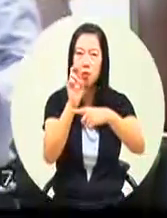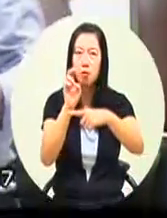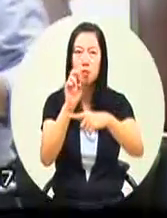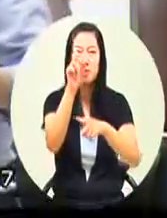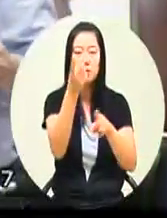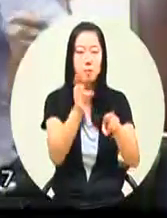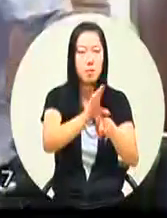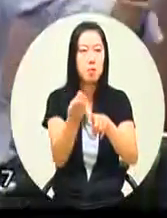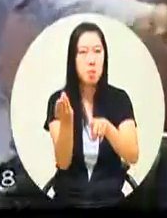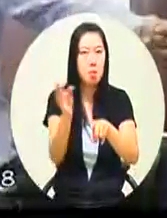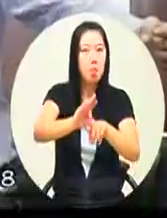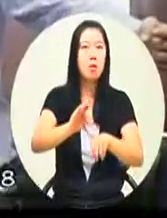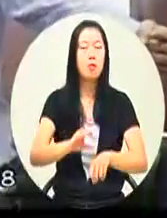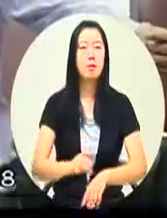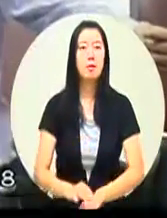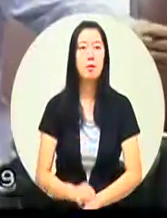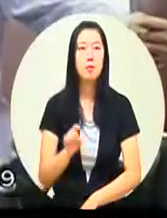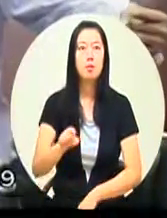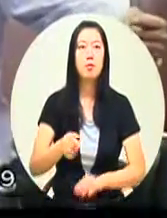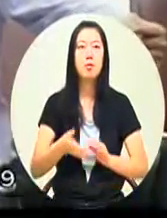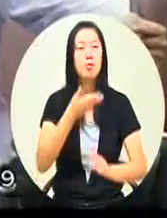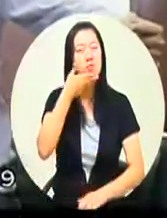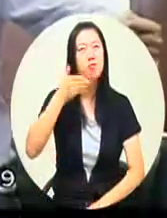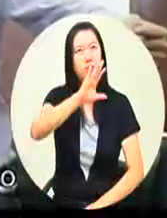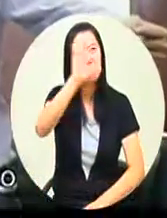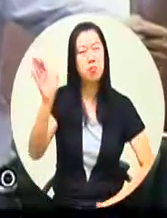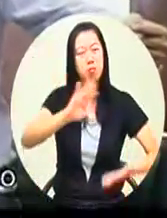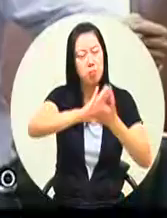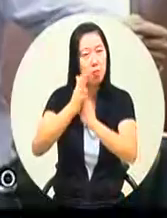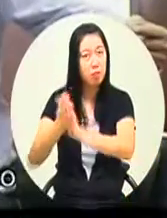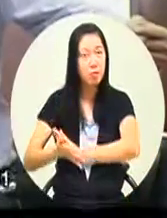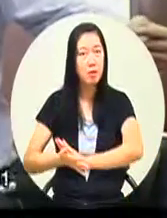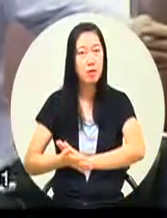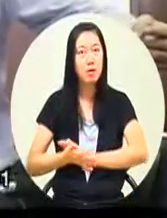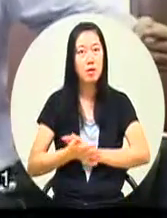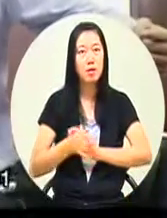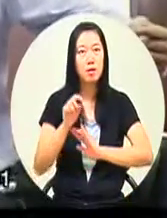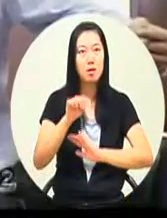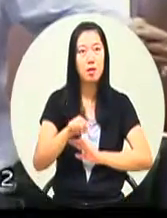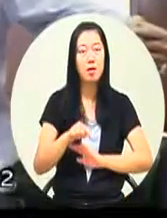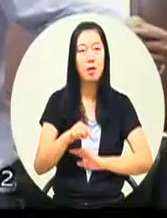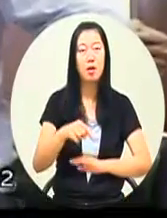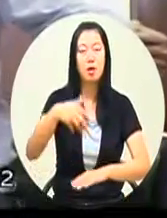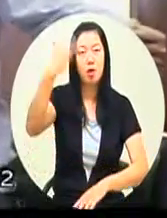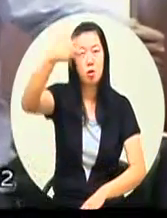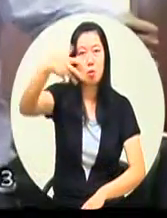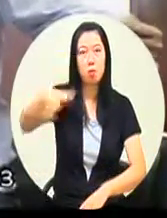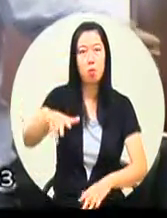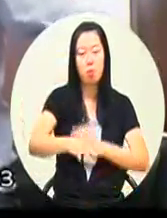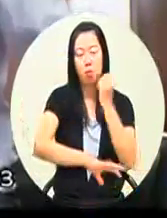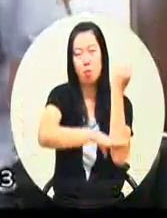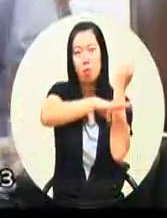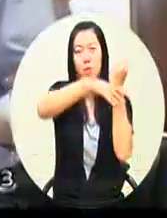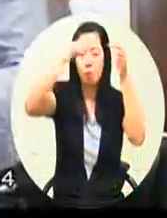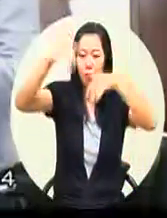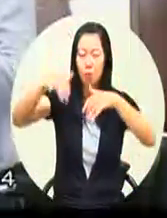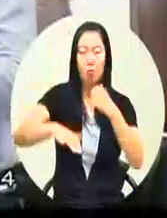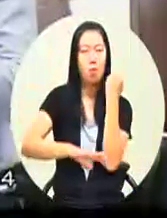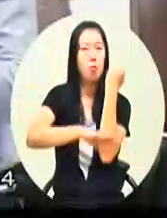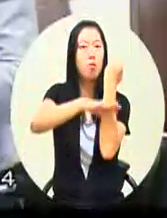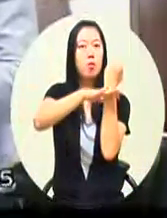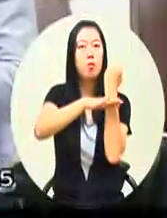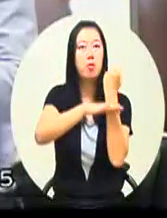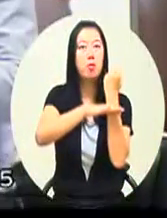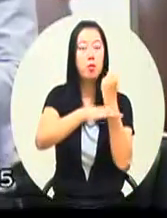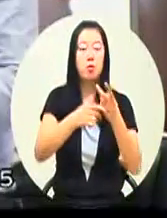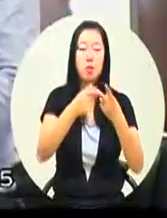两杯，当然是气候变迁异常的哦。这大量的水灾、雨灾哈，这第一个；第二个是人为